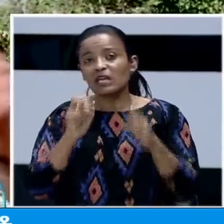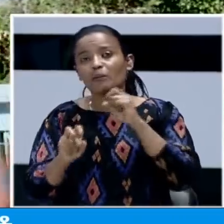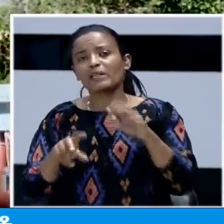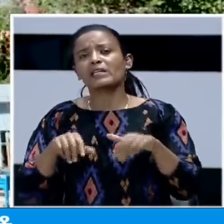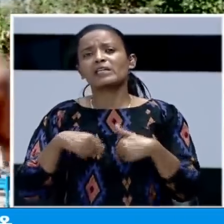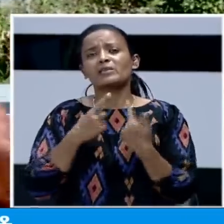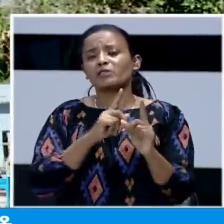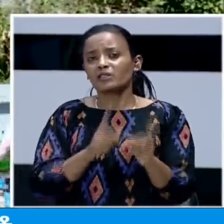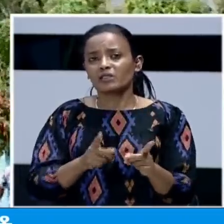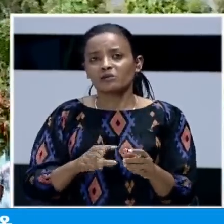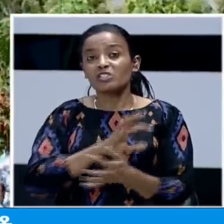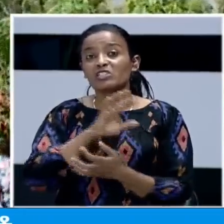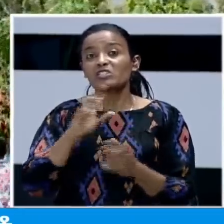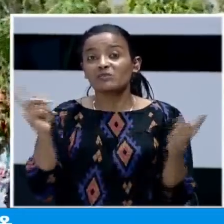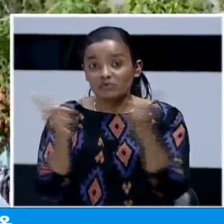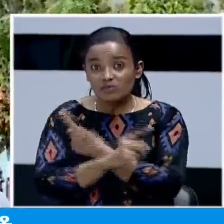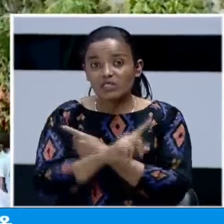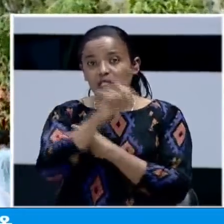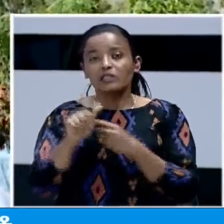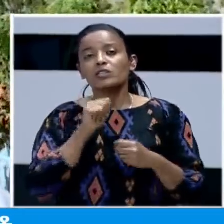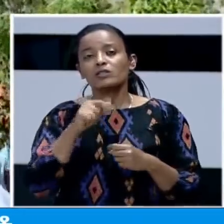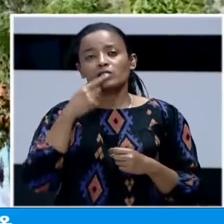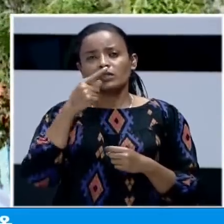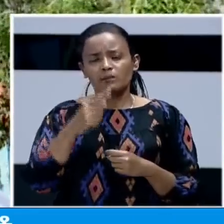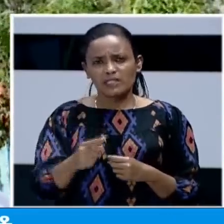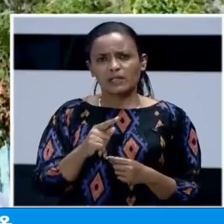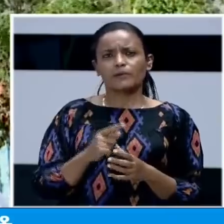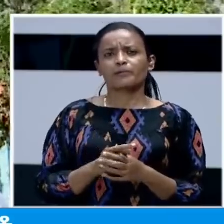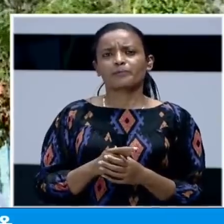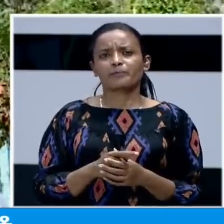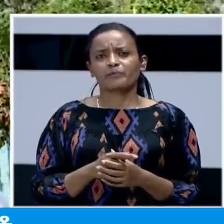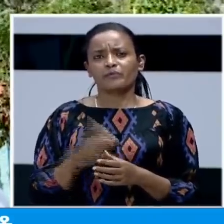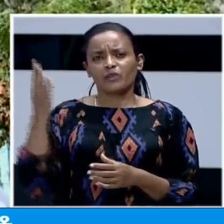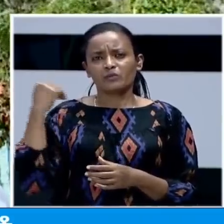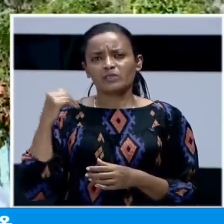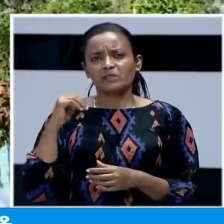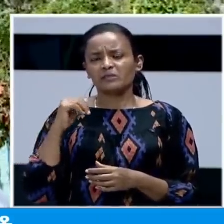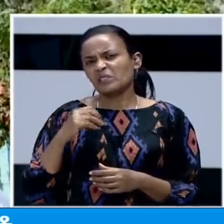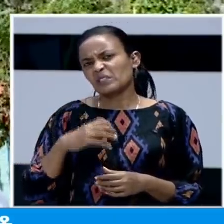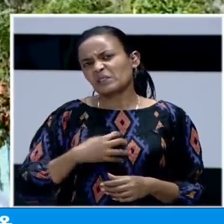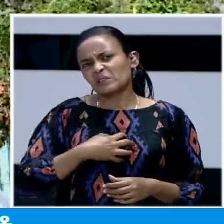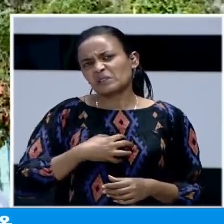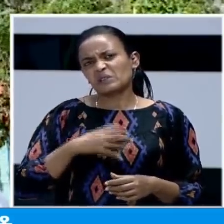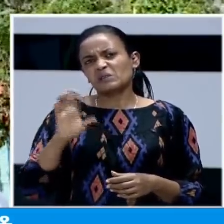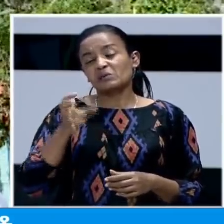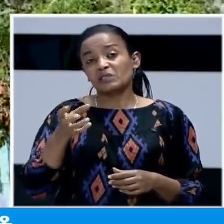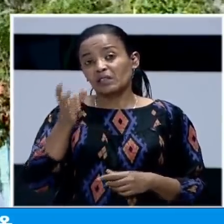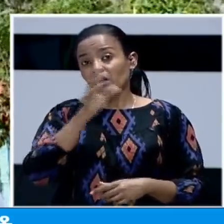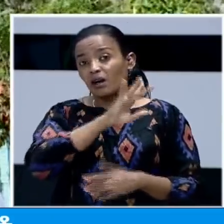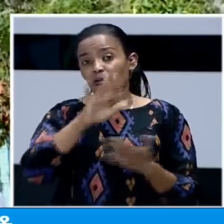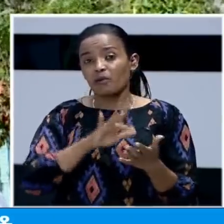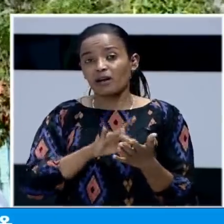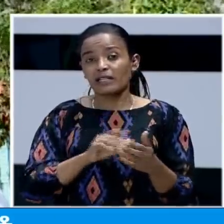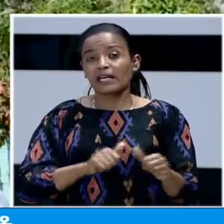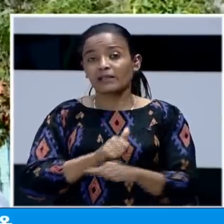لموني أهم اللي ملس جران كأتيو ليه حتى نا ليه ولنا يسئل إن استات بالحل فوق يرسل له لنا ميدا يمسعنا ما أخل أخي مال